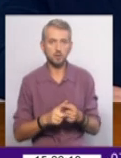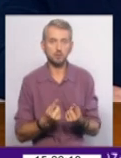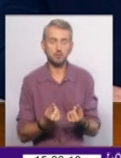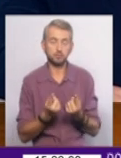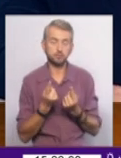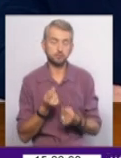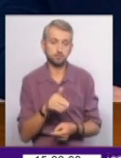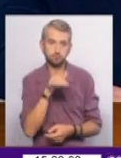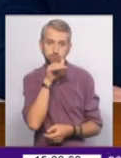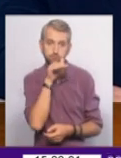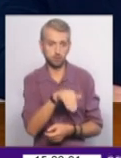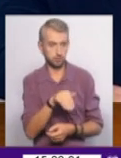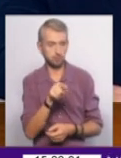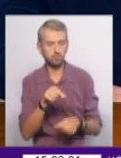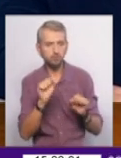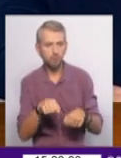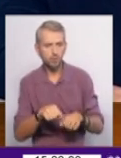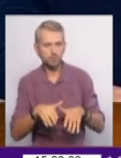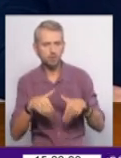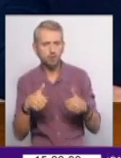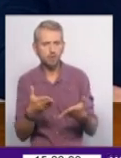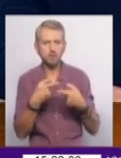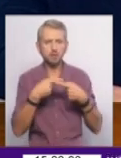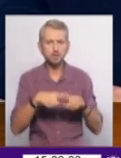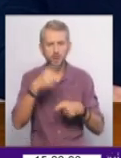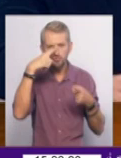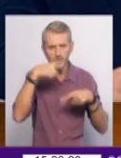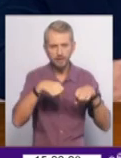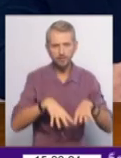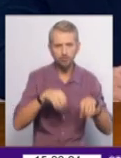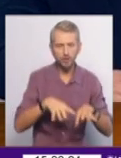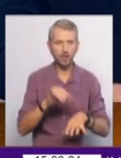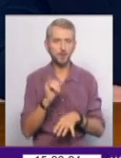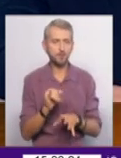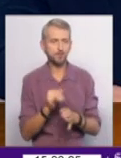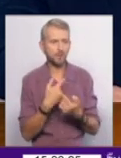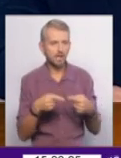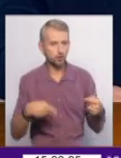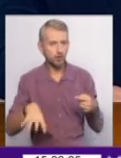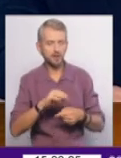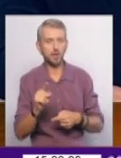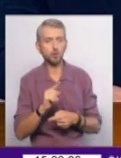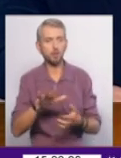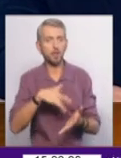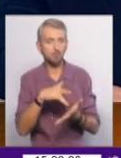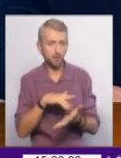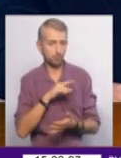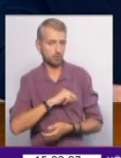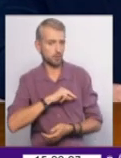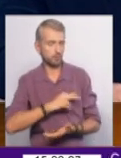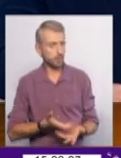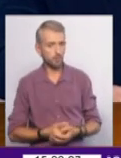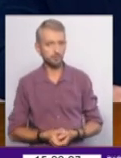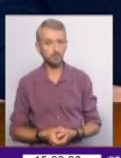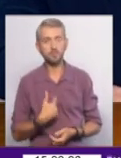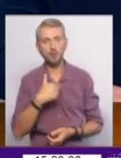які можуть запропонувати і технічні рішення, і, ну, і інше все для того, щоб місто функціонувало. Тому